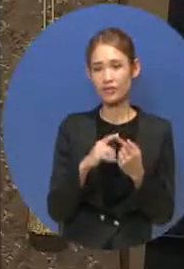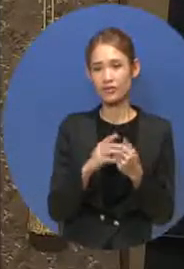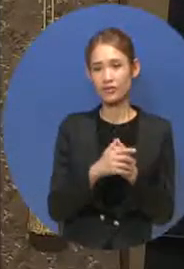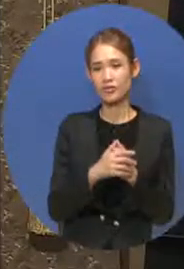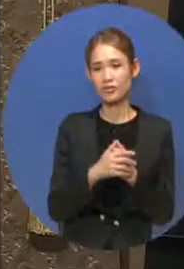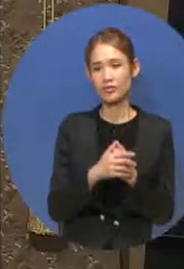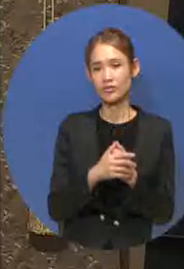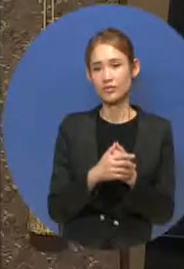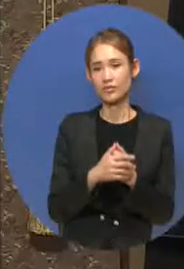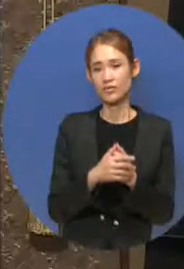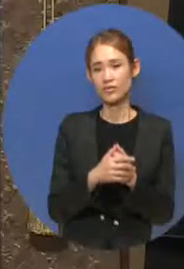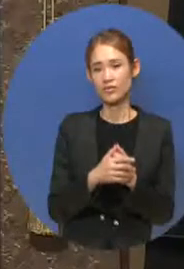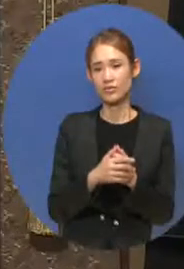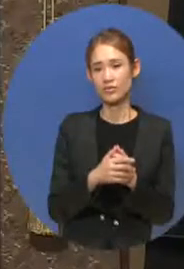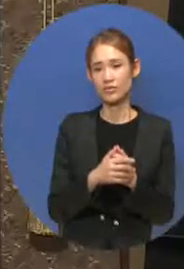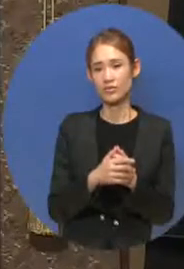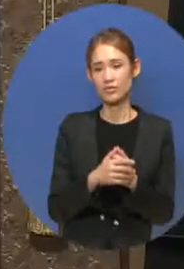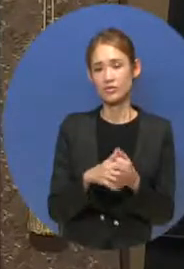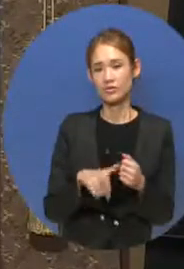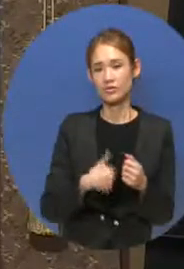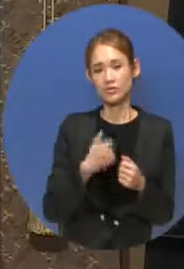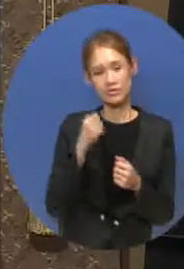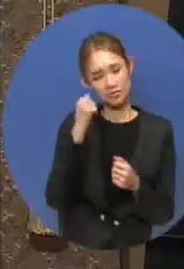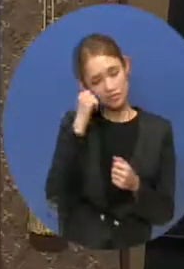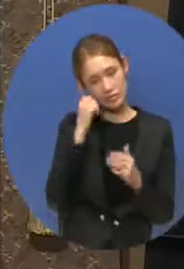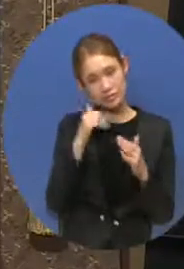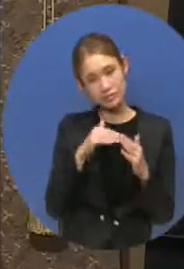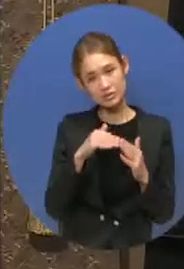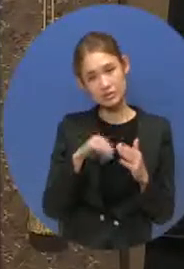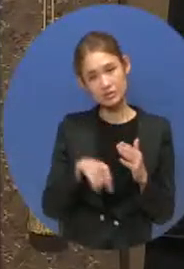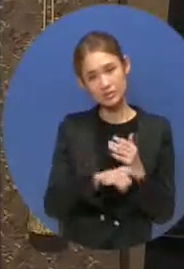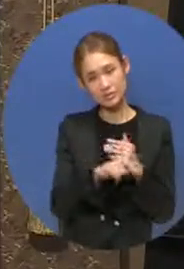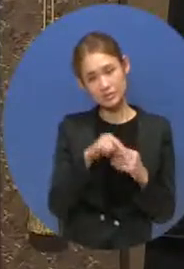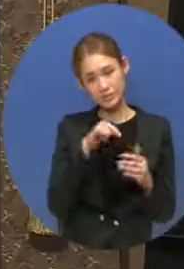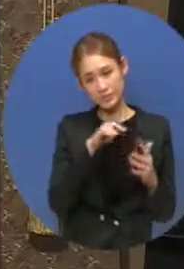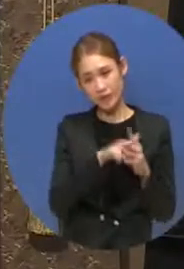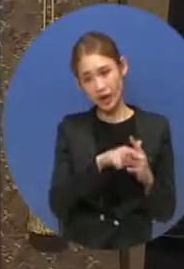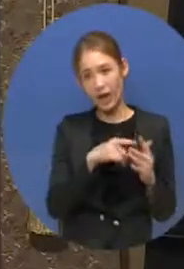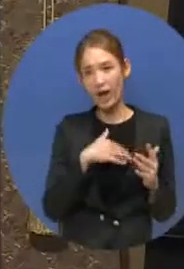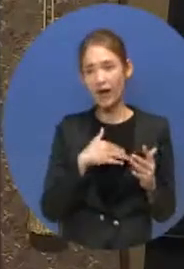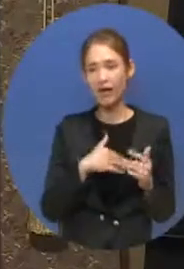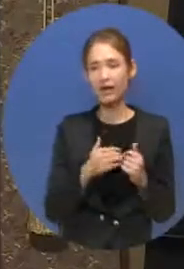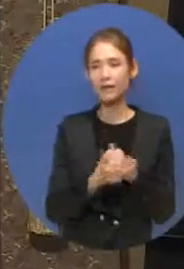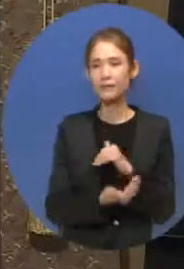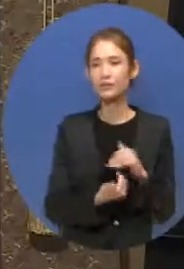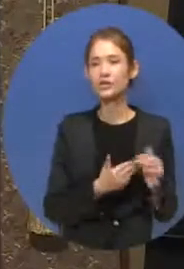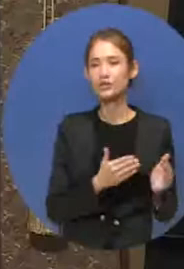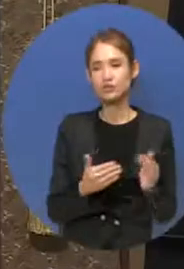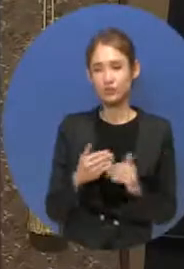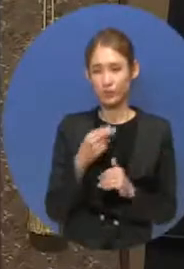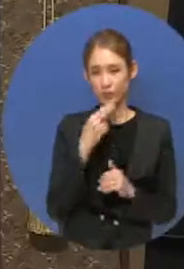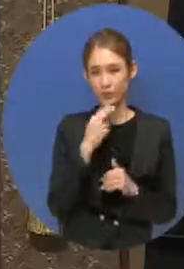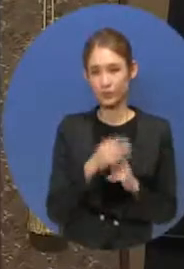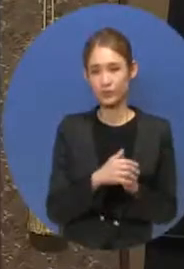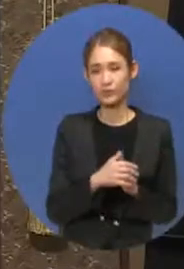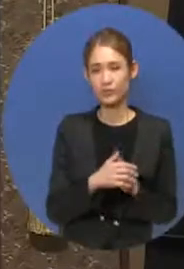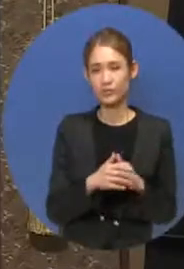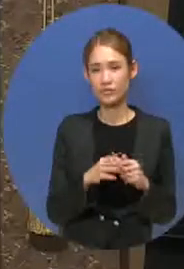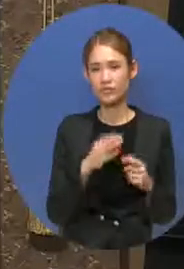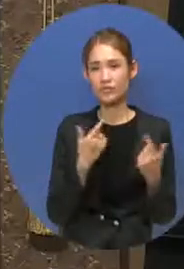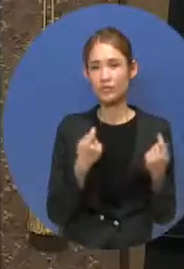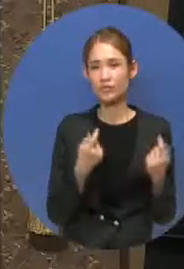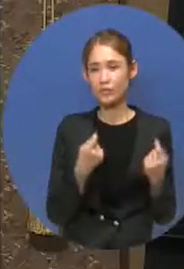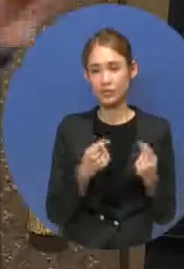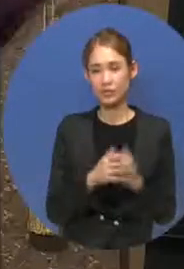아나운서님께서도 자취를 하시니까 뭔가를 해야 되는 일을 아시게 되잖아요. 네. 미리 준비하신 게 아니시잖아요. 그렇죠.